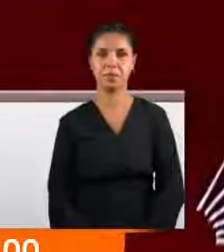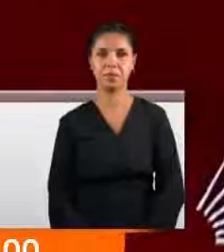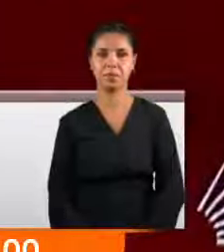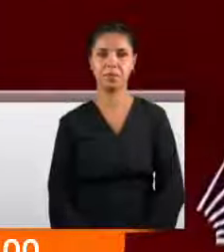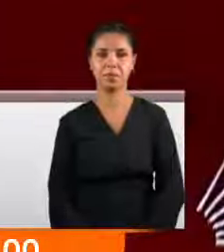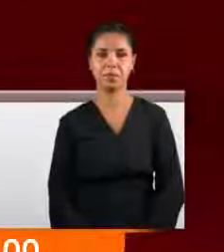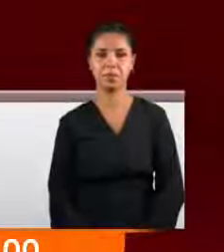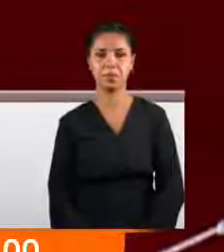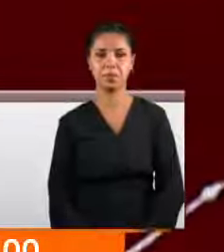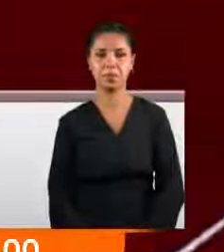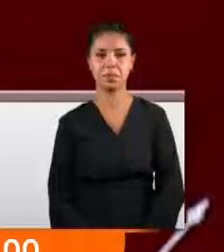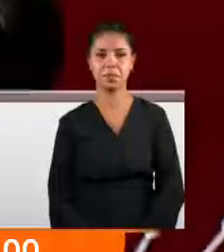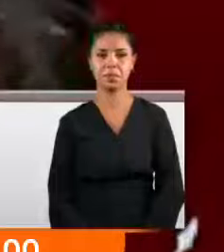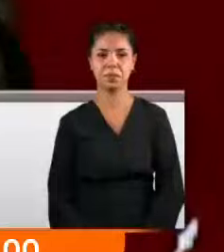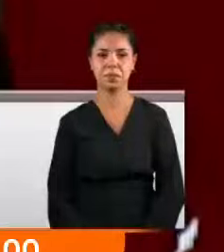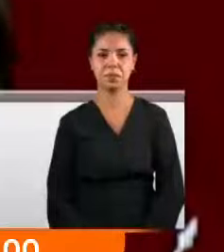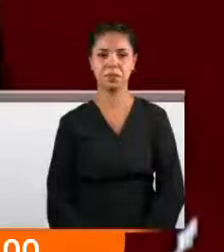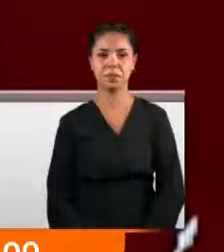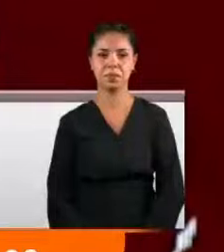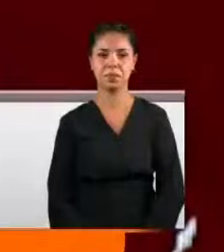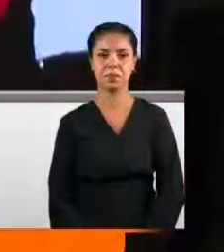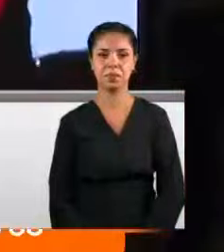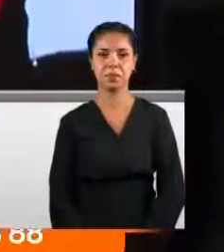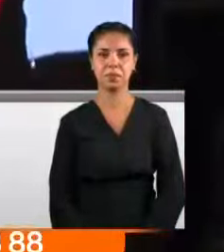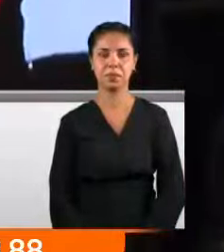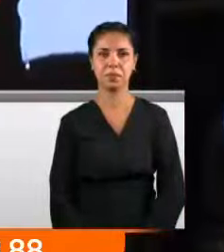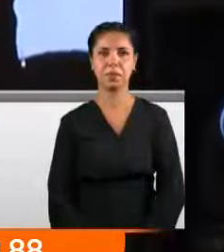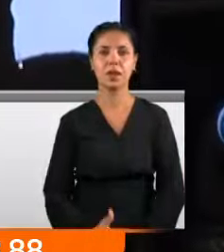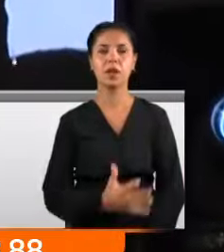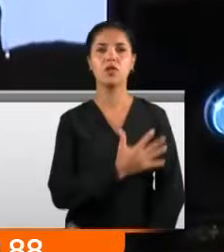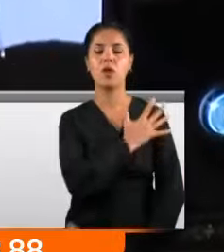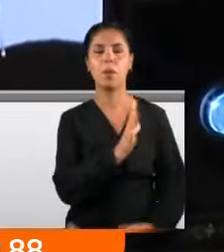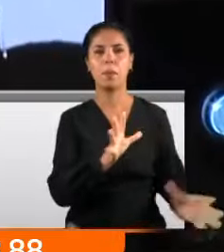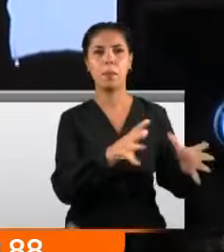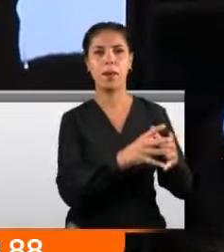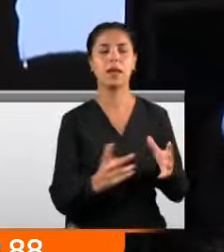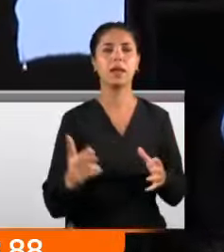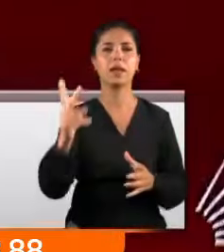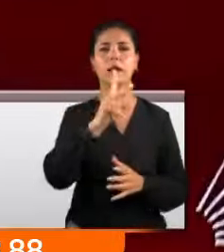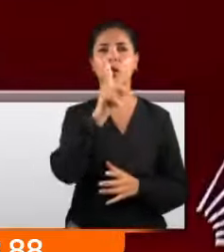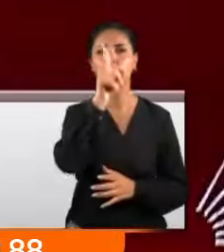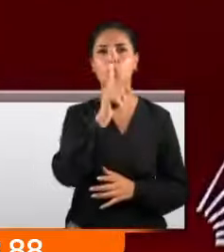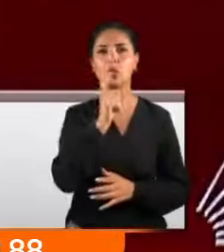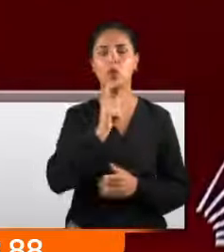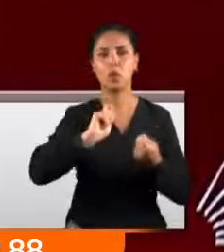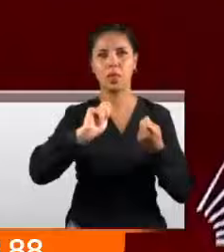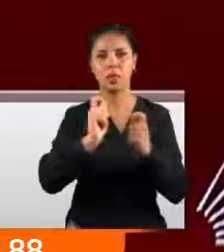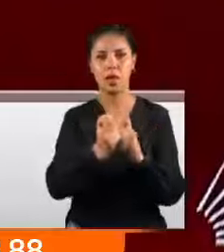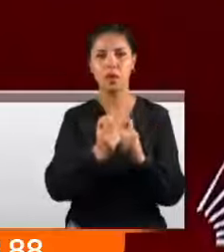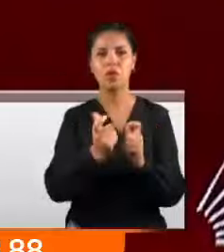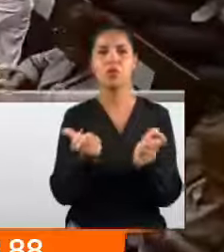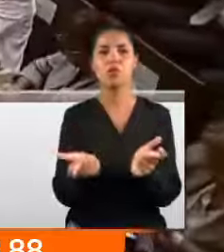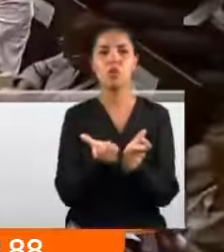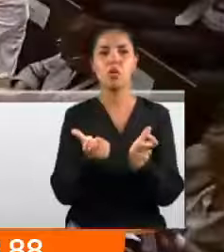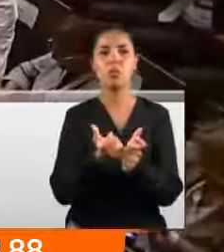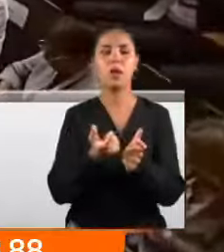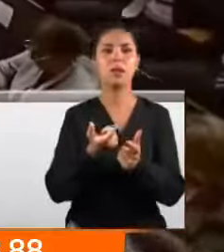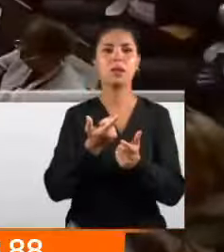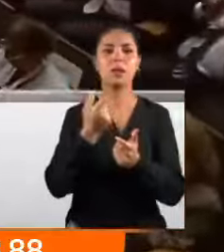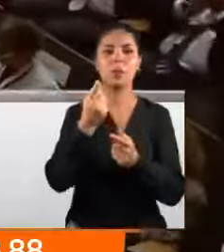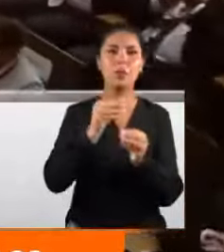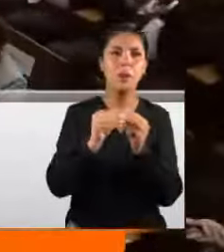Olağanüstü bir engel, olağanüstü bir mani yoksa... CHP'nin ikinci yüzyıl değişim kurultayı aksiliklerle başladı.